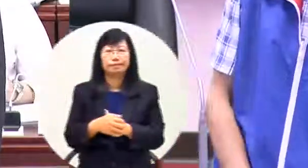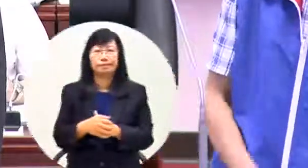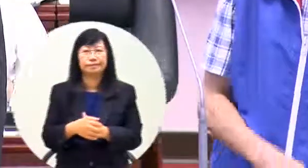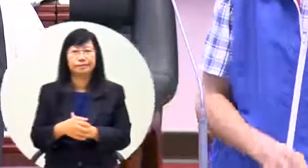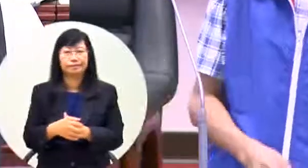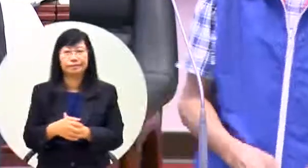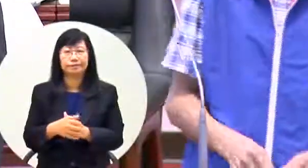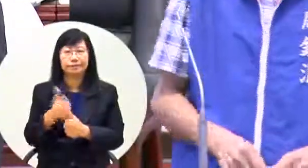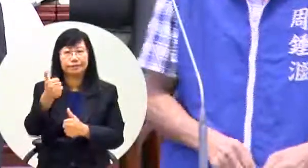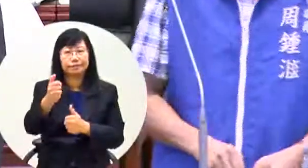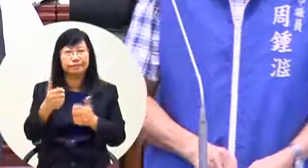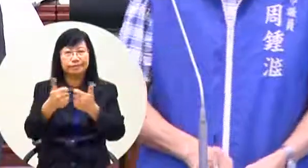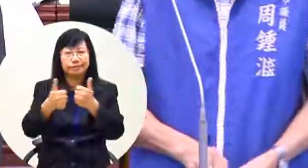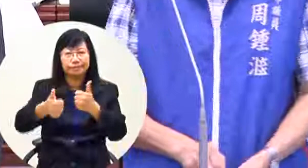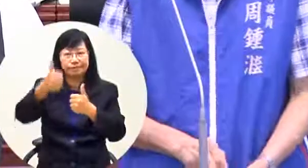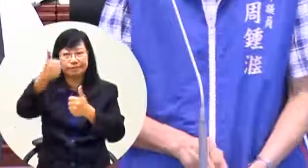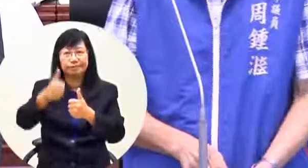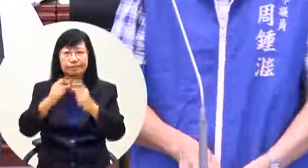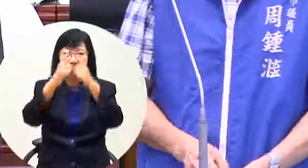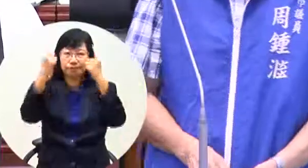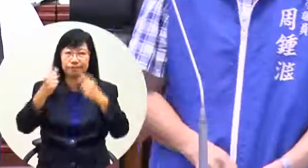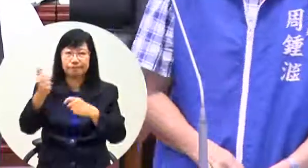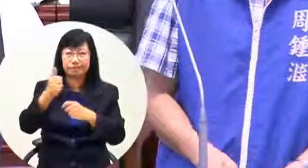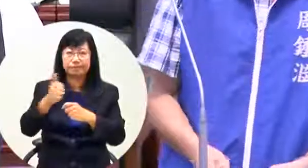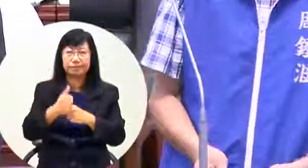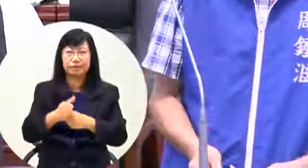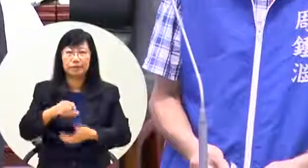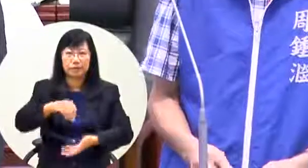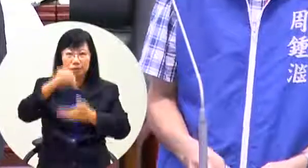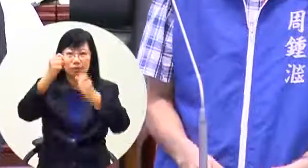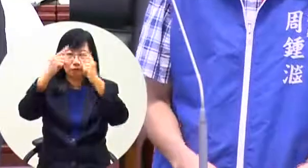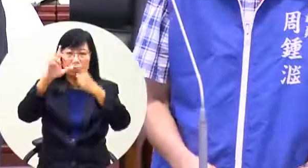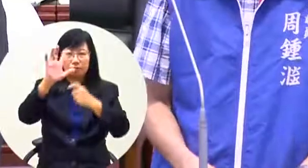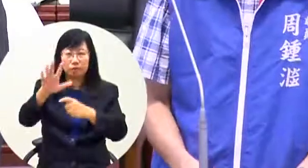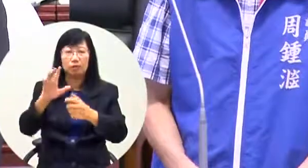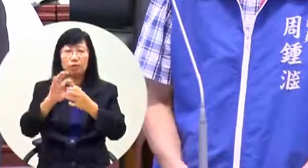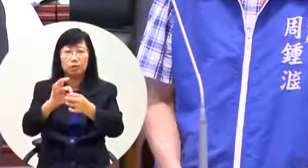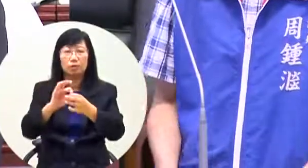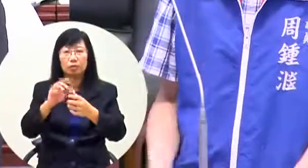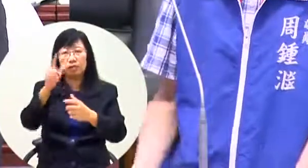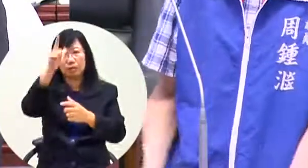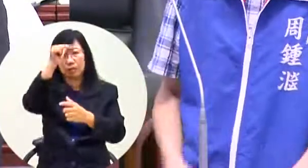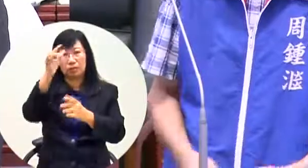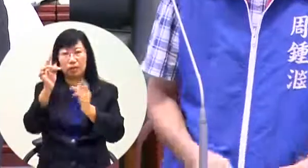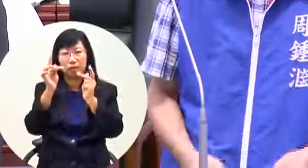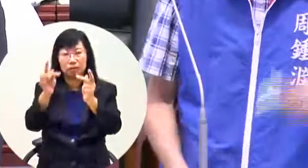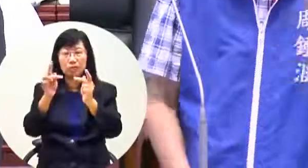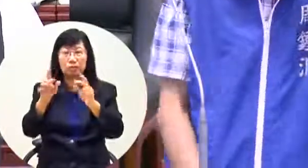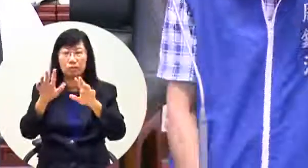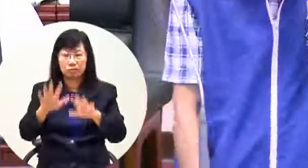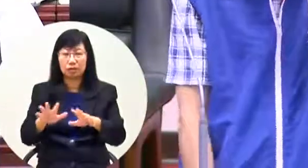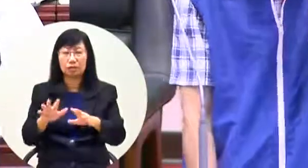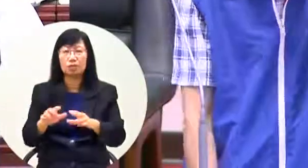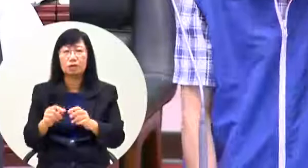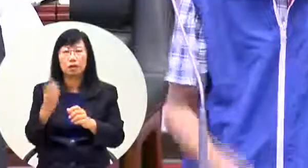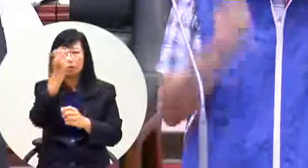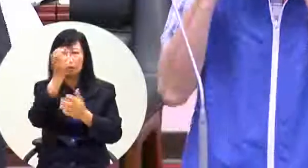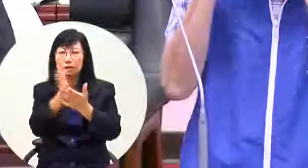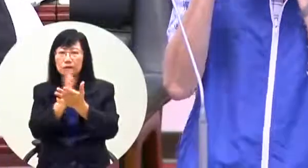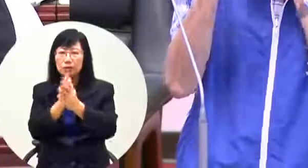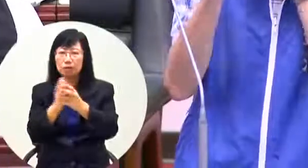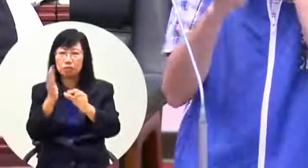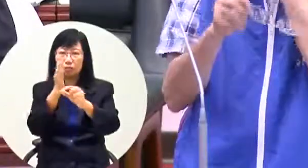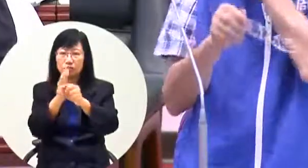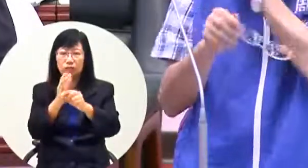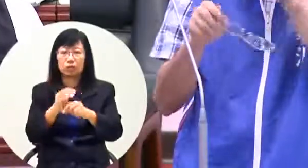感谢周议员的提醒啦。那捷运黄线目前还在可行性的评估阶段，所以我想这一些建议未来都可